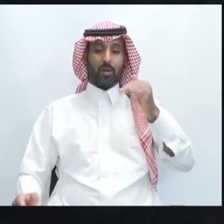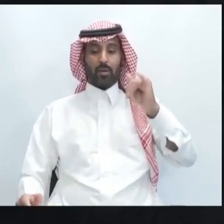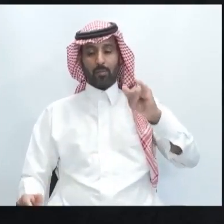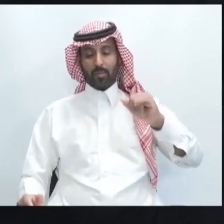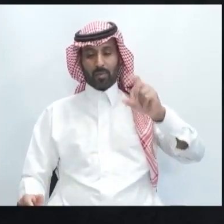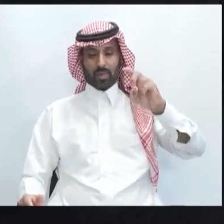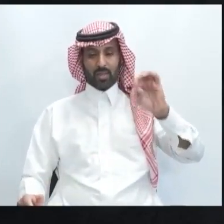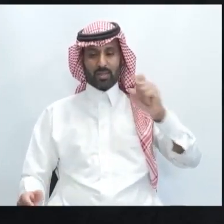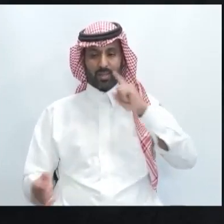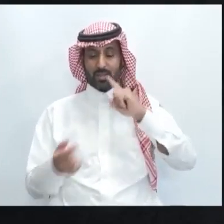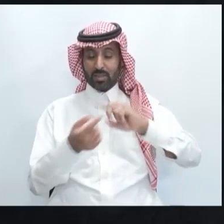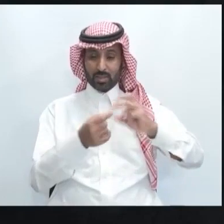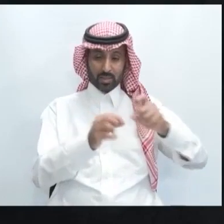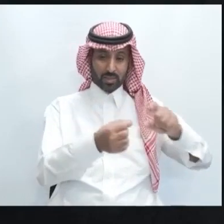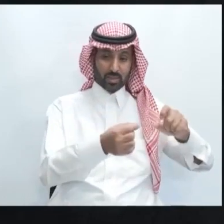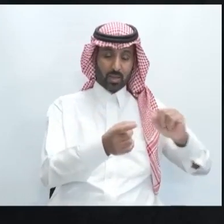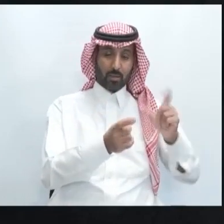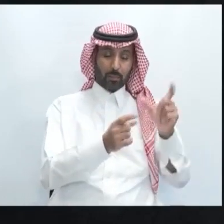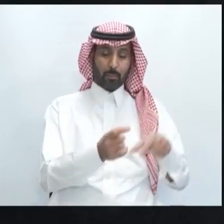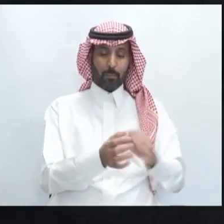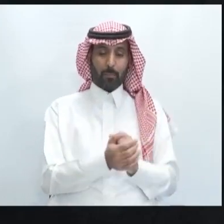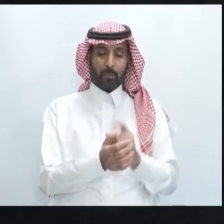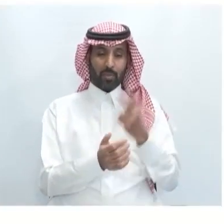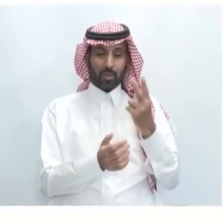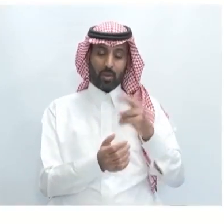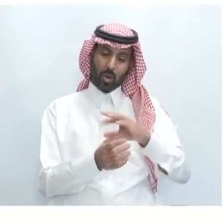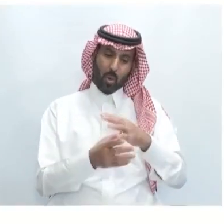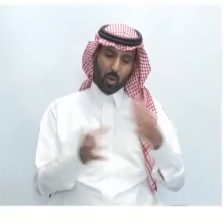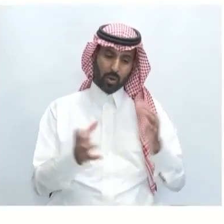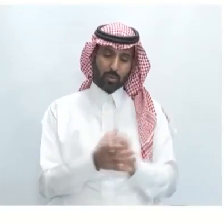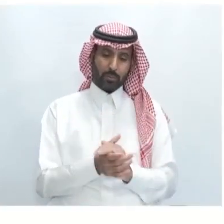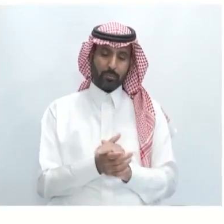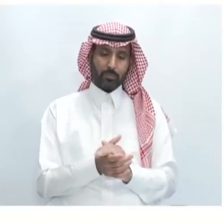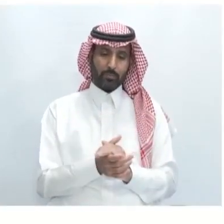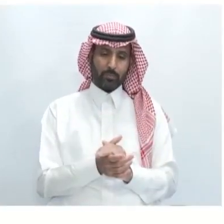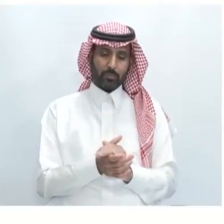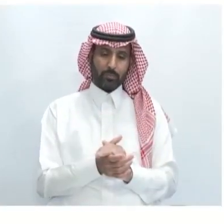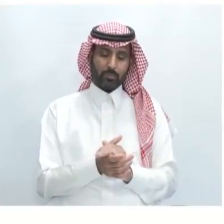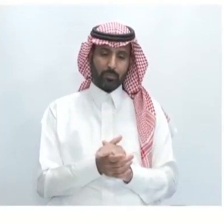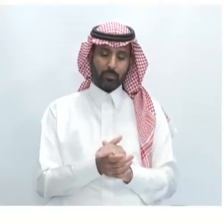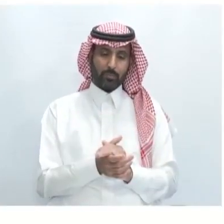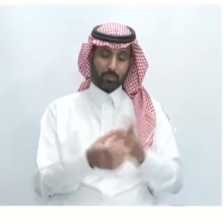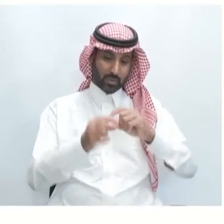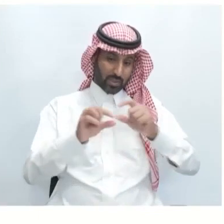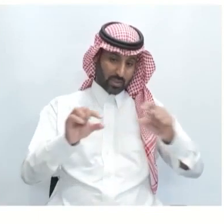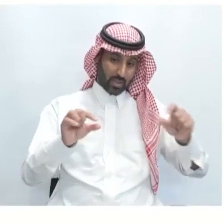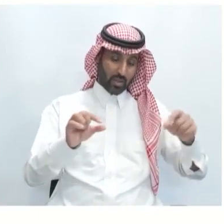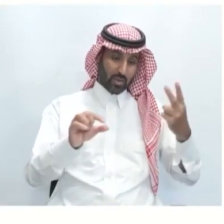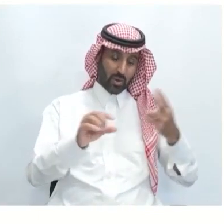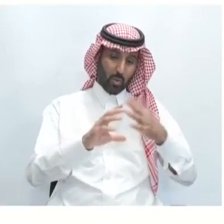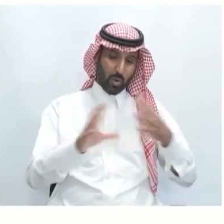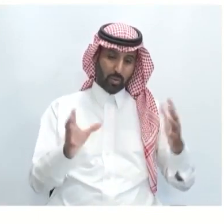البد سلسله سلسله عباره عن اثنين او اكثر لاحظ هذه الوره هنا لدينا سلسله اثنين او